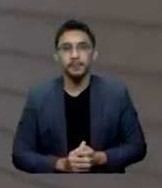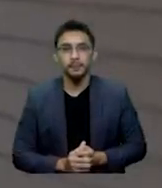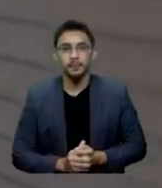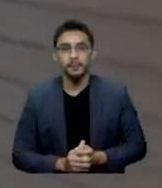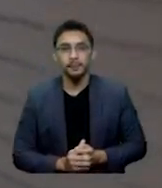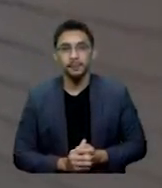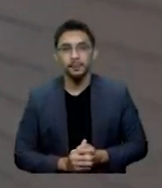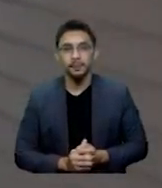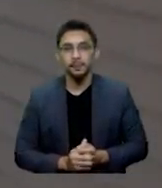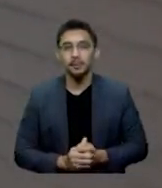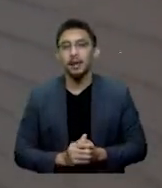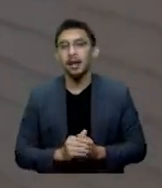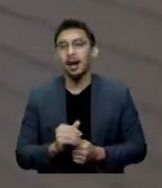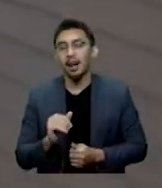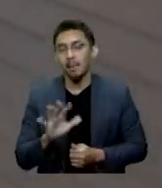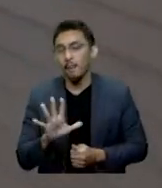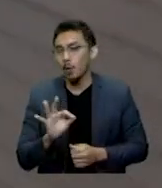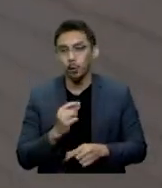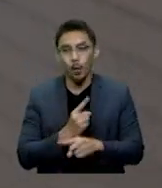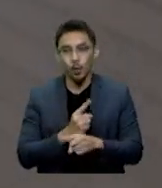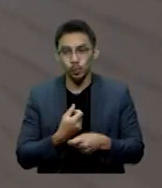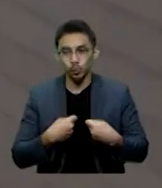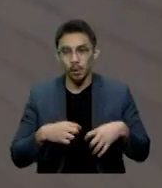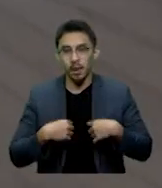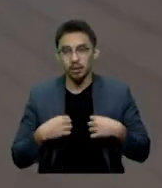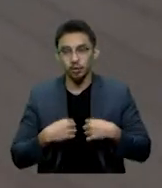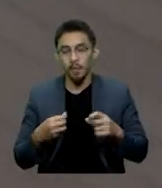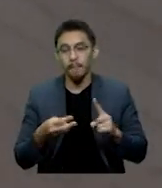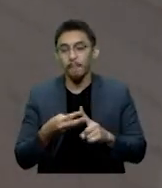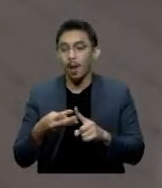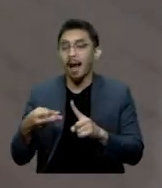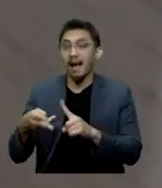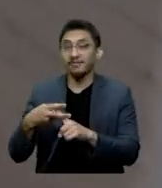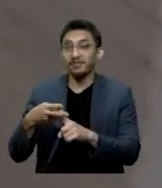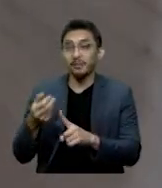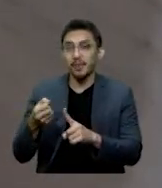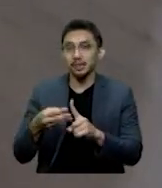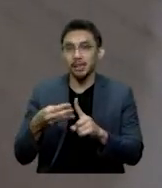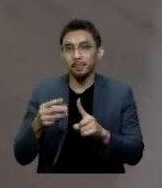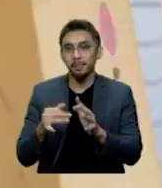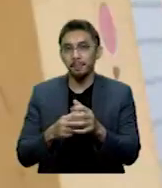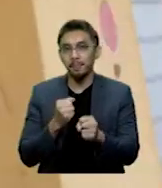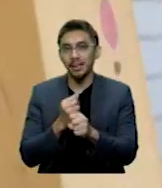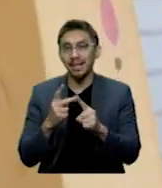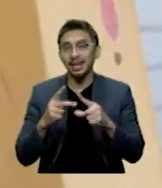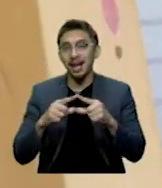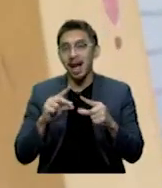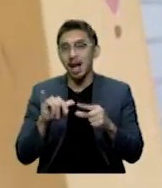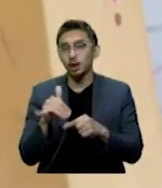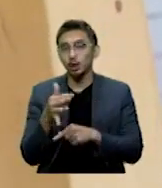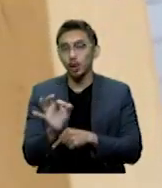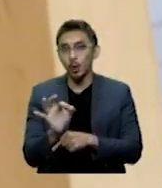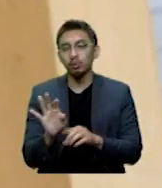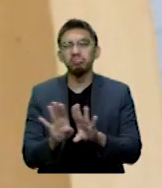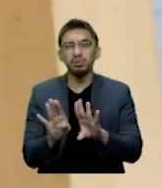Sekitar 50 kios pedagang pakaian di Blok F Pasar Beringharjo, Yogyakarta tutup permanen karena sepinya pembeli. Maraknya penjualan